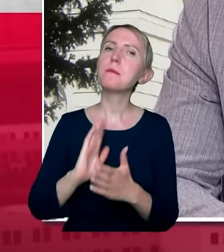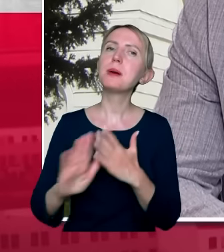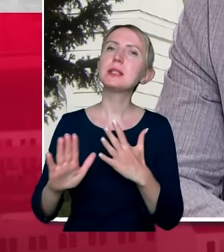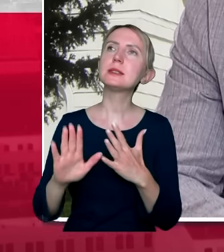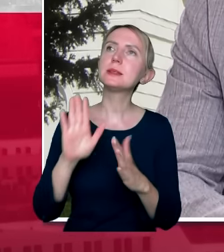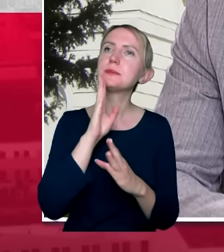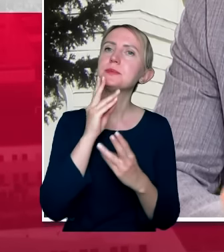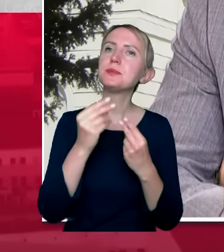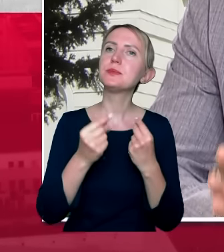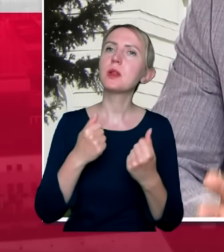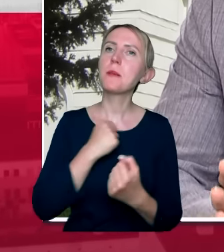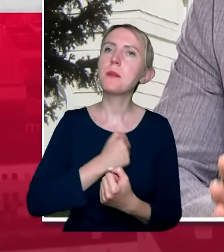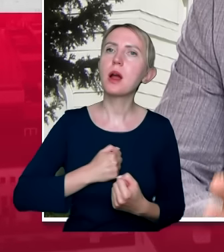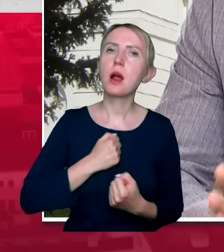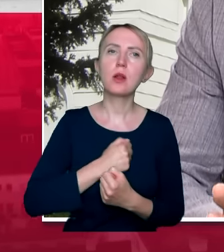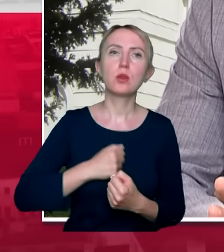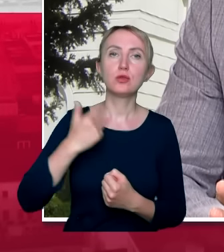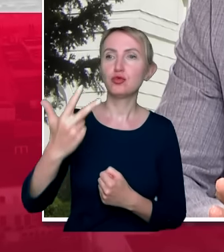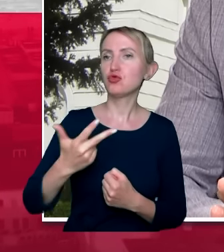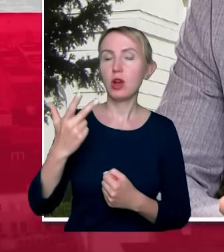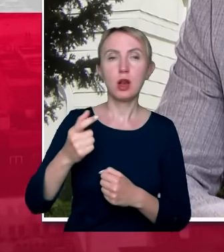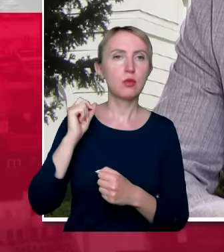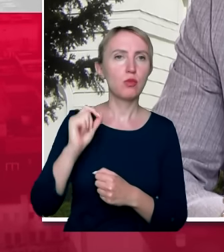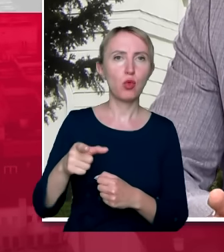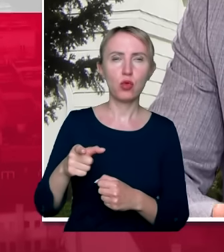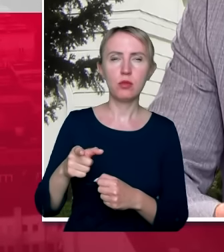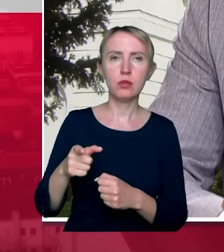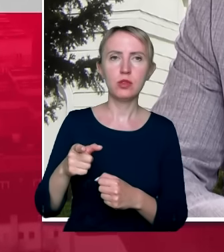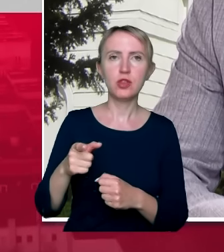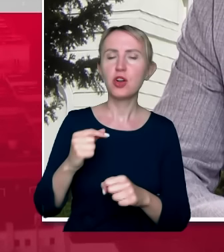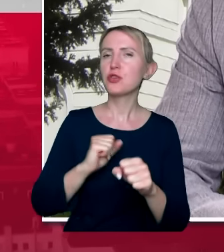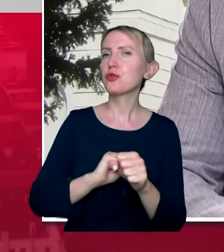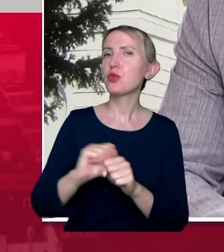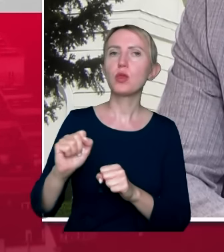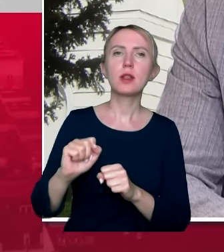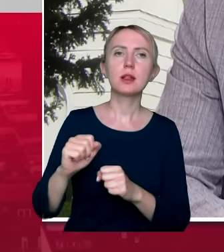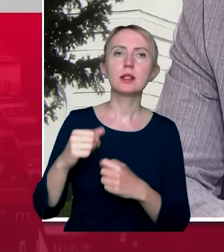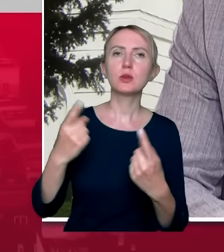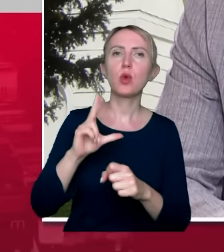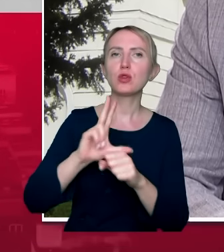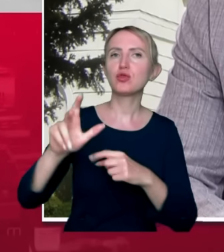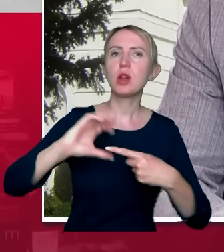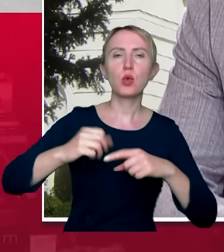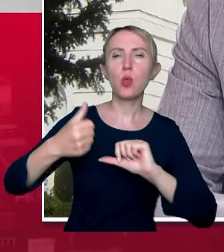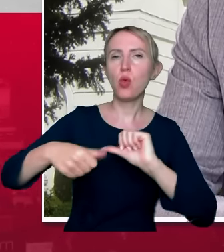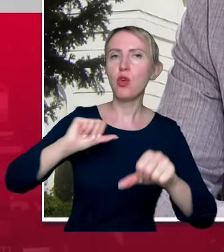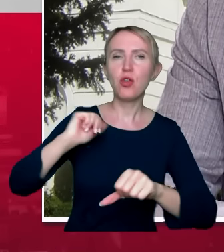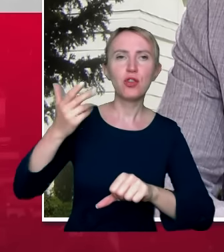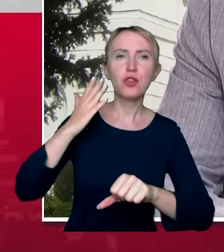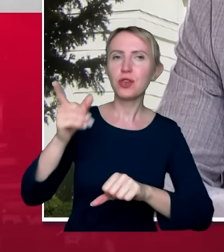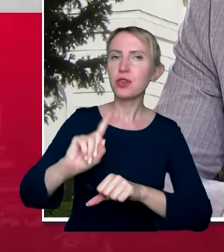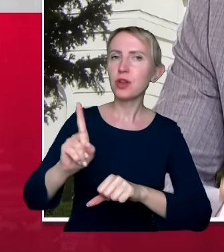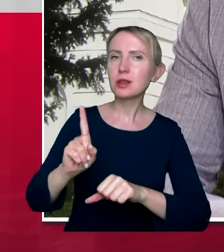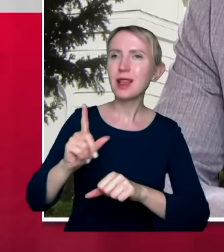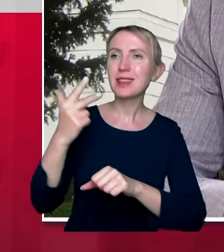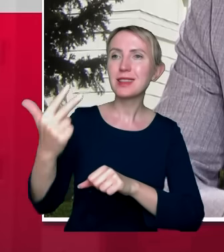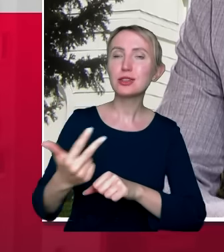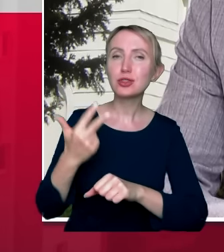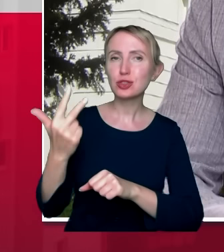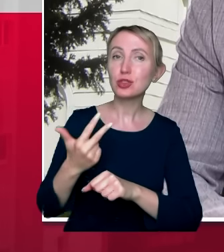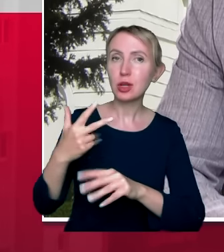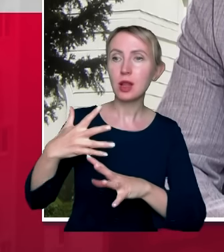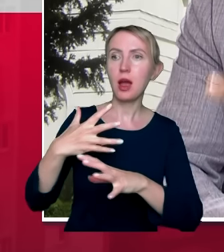paraliżującej obawy. Od 3 lat ona jest, żeby było jasne. Tak? To nie jest jakby stan od 13 grudnia zeszłego roku, tylko od 3 lat tej